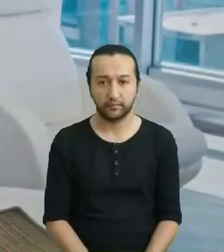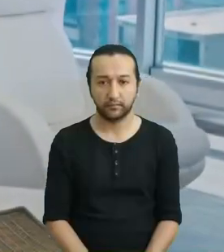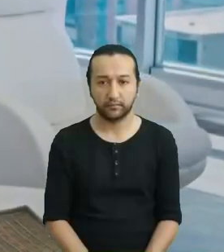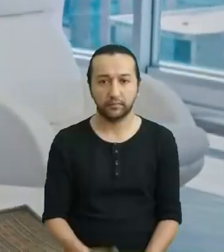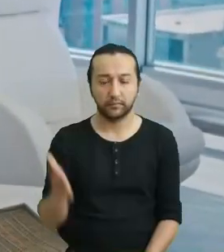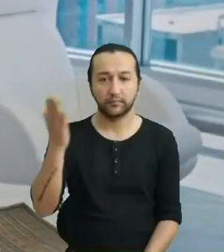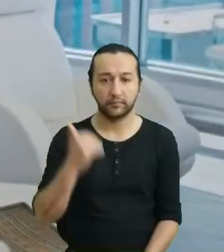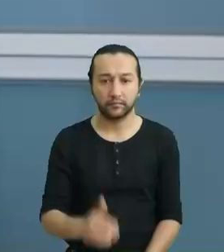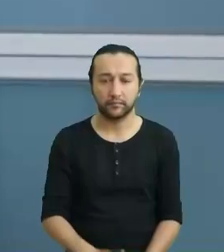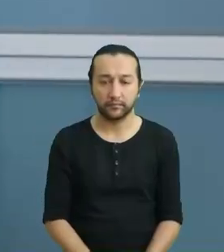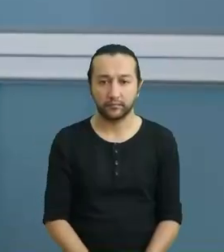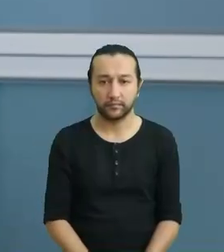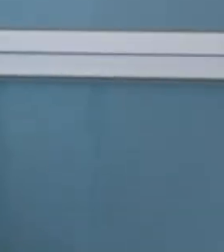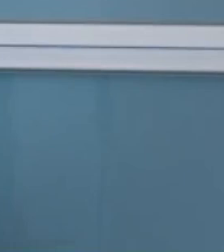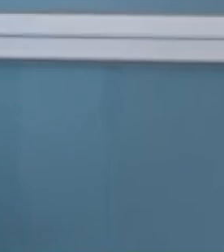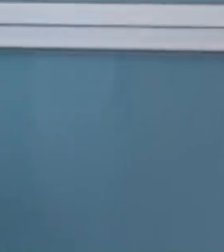Gel.